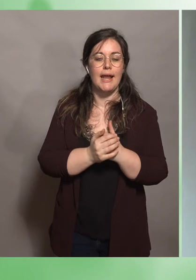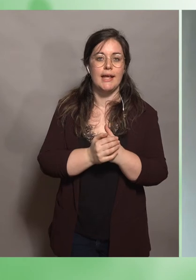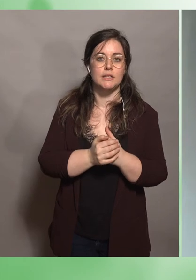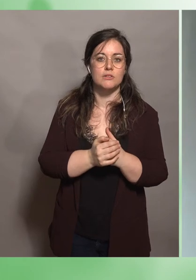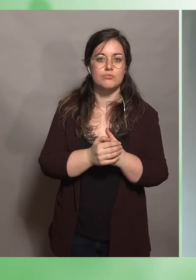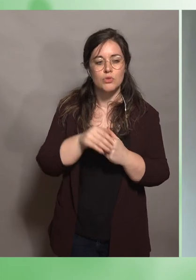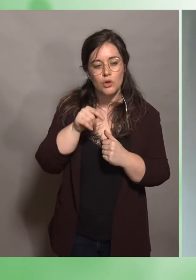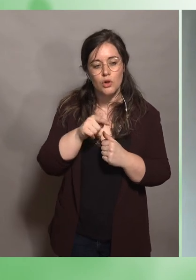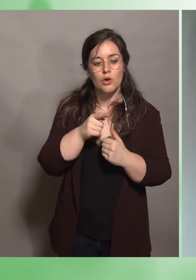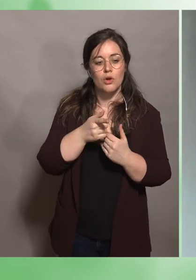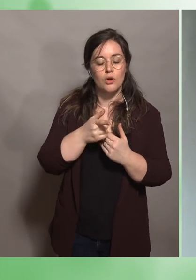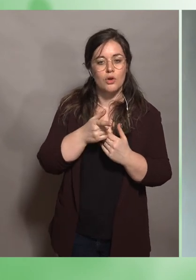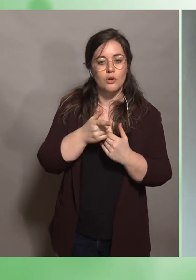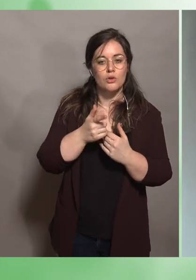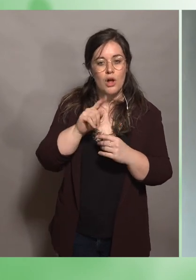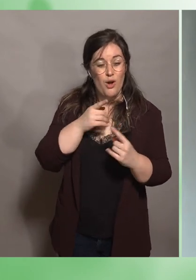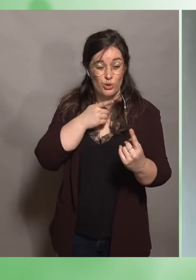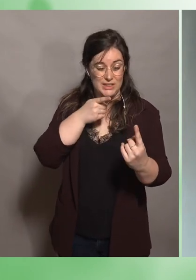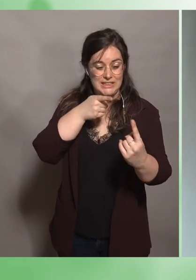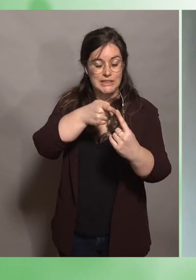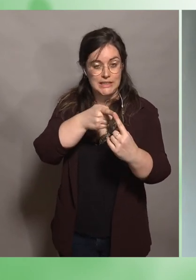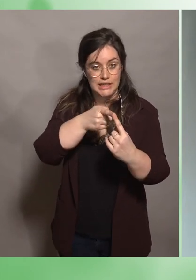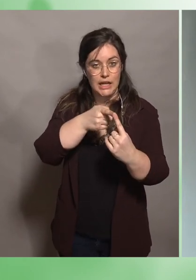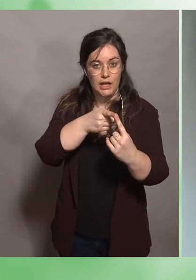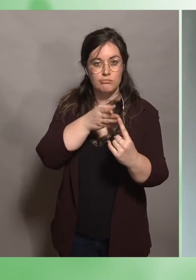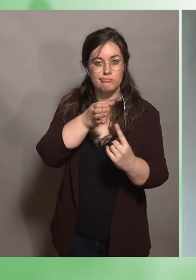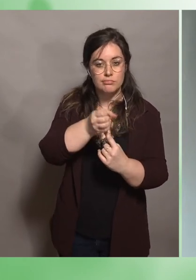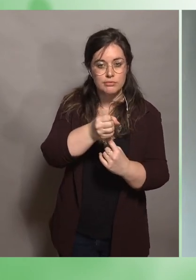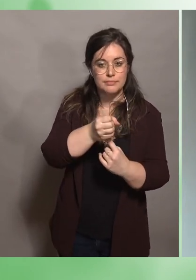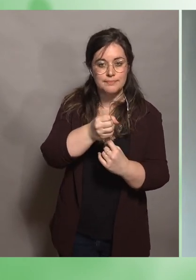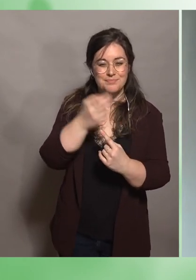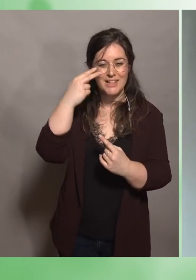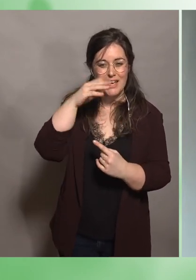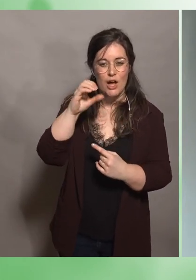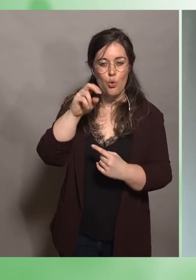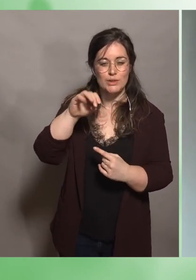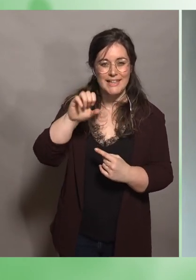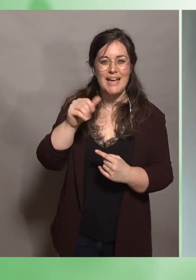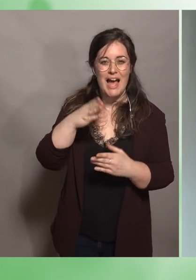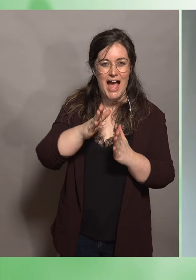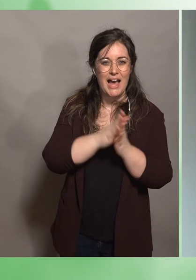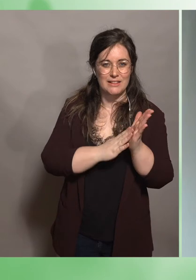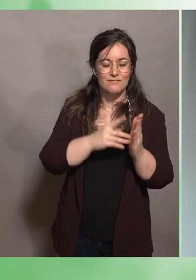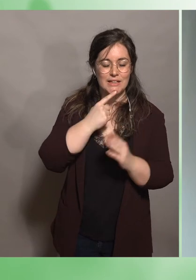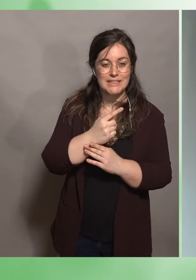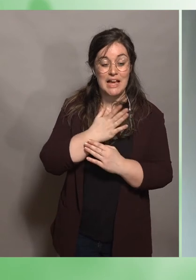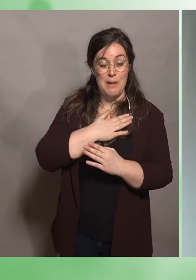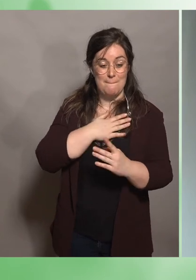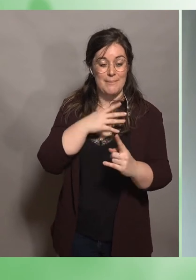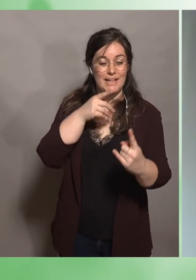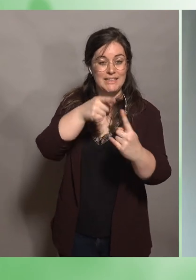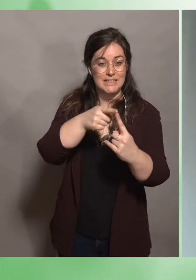wirklich uns auch ein Ziel gesetzt. Der Herr Unier hat das am Anfang auch schon gesagt. Also mein Ziel war,